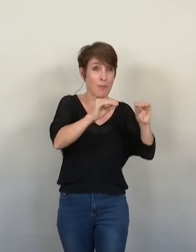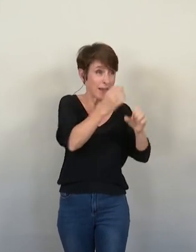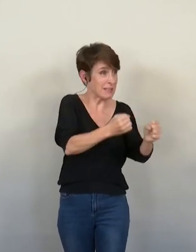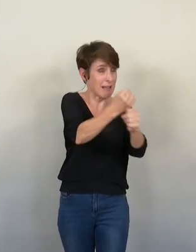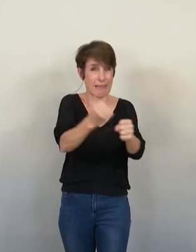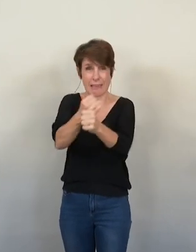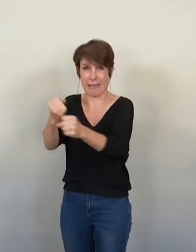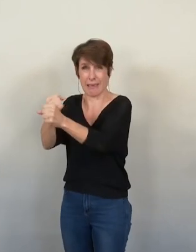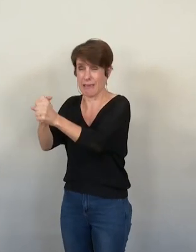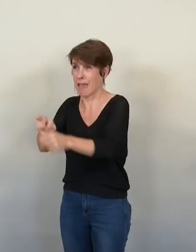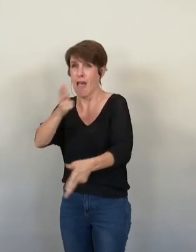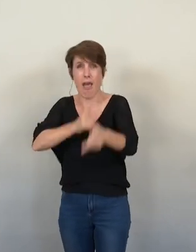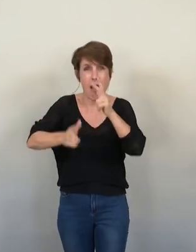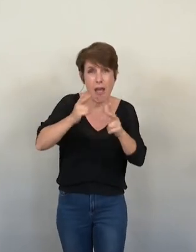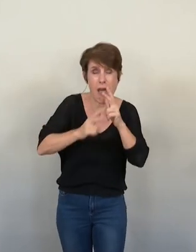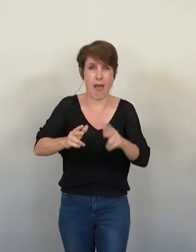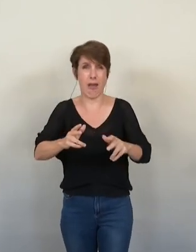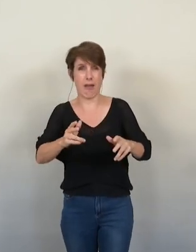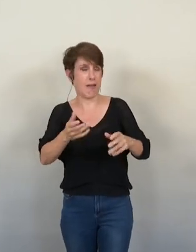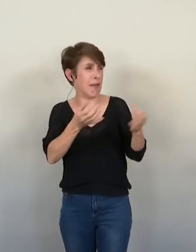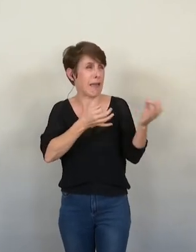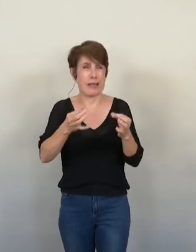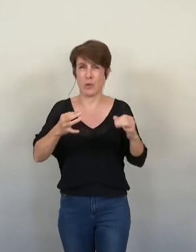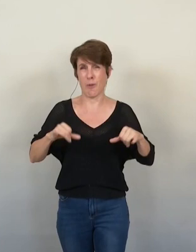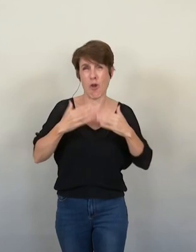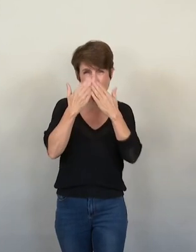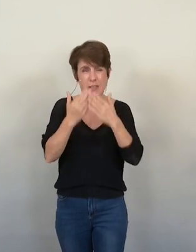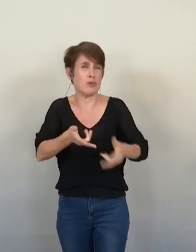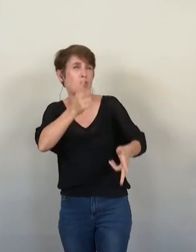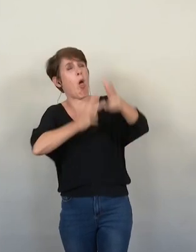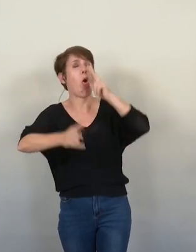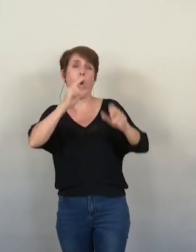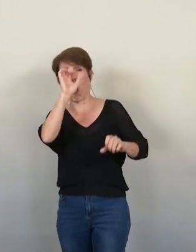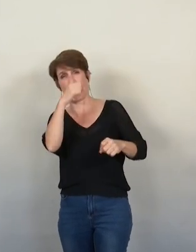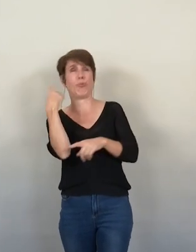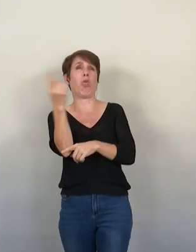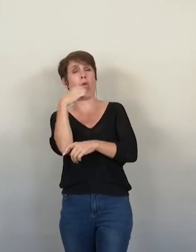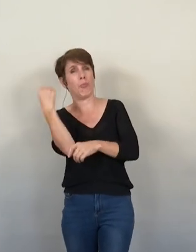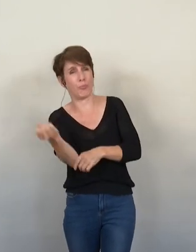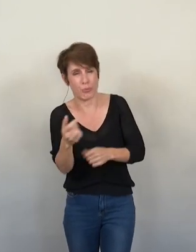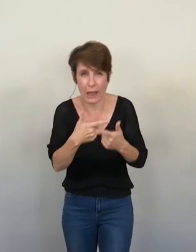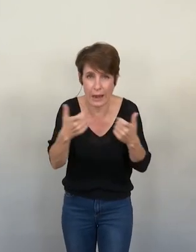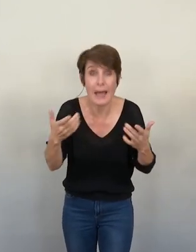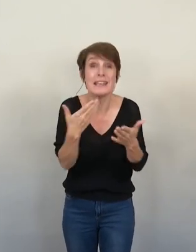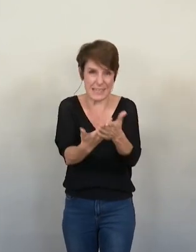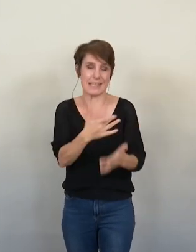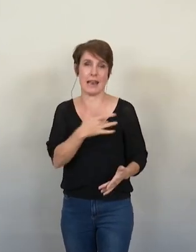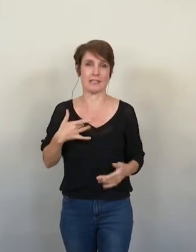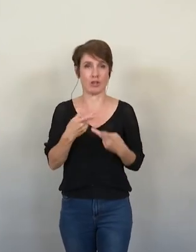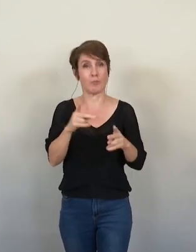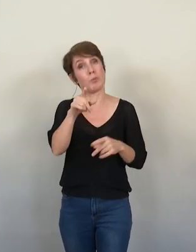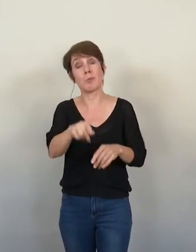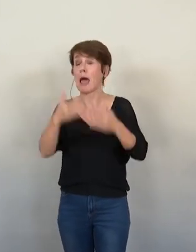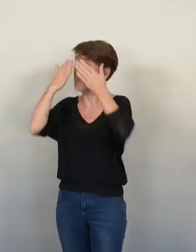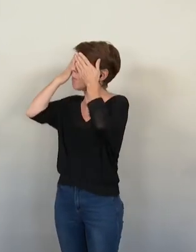avolio dans la ville et les beuveries régulières de nos étudiants c'est ça aussi la santé publique et ça par contre vous vous n'y touchez pas du tout